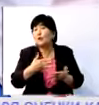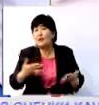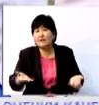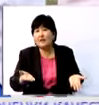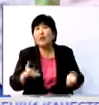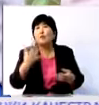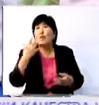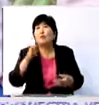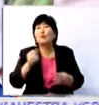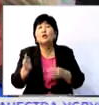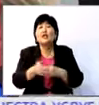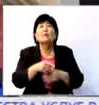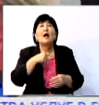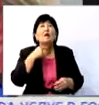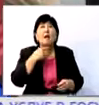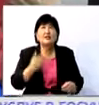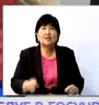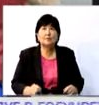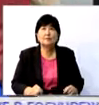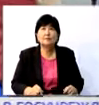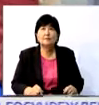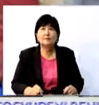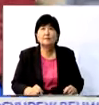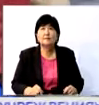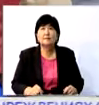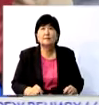культур, 5 тонн рыбы и мяса.